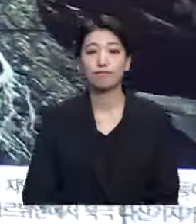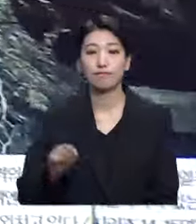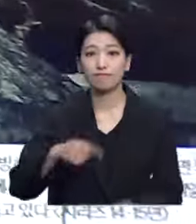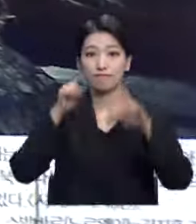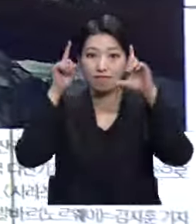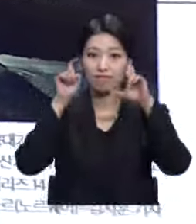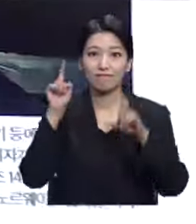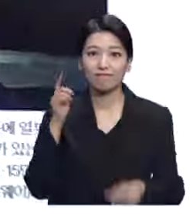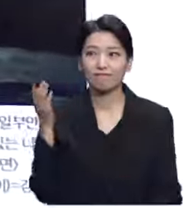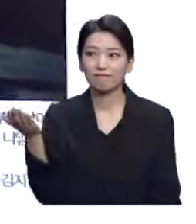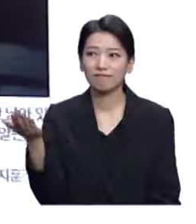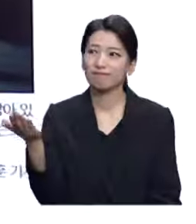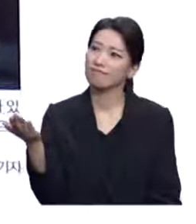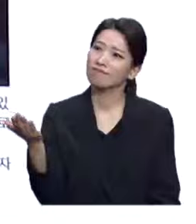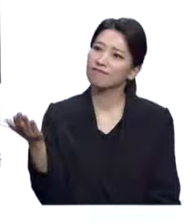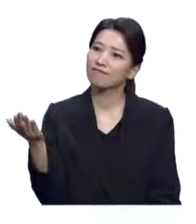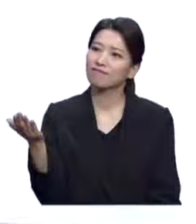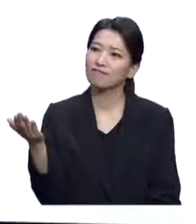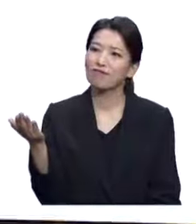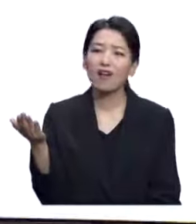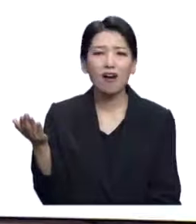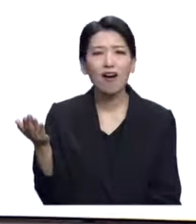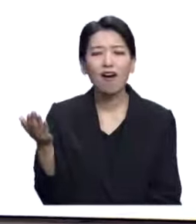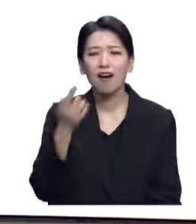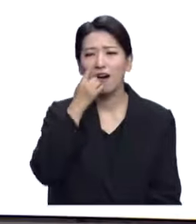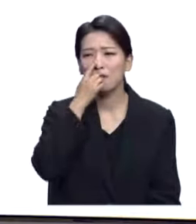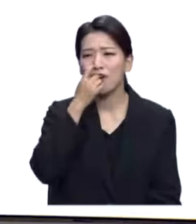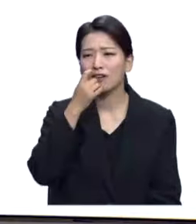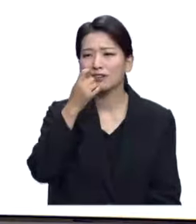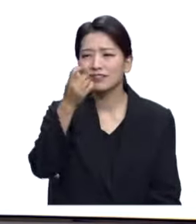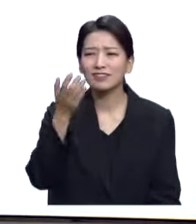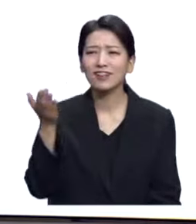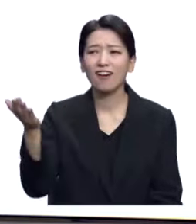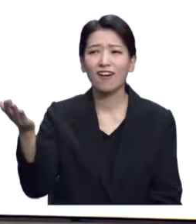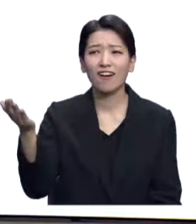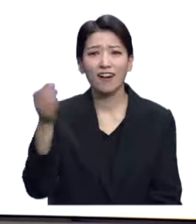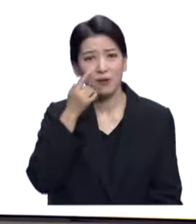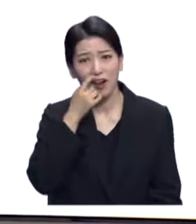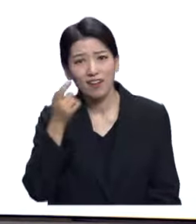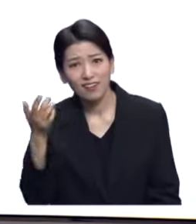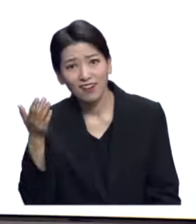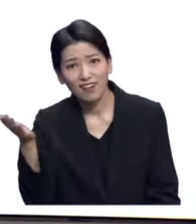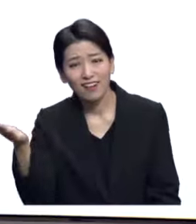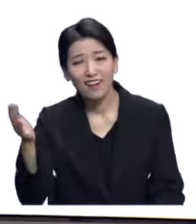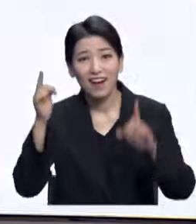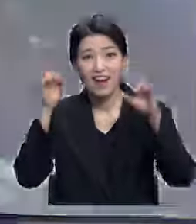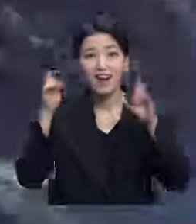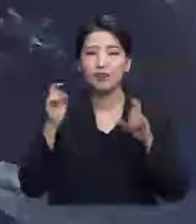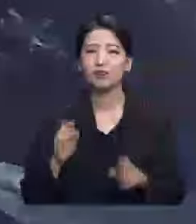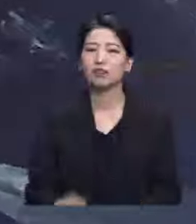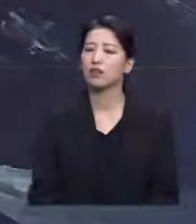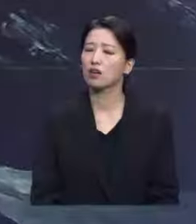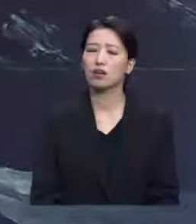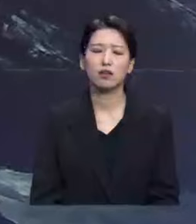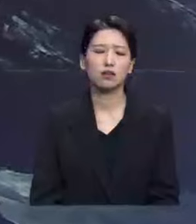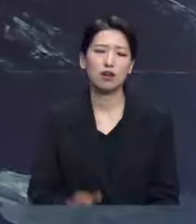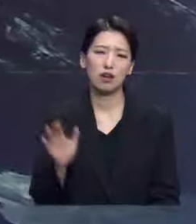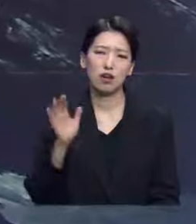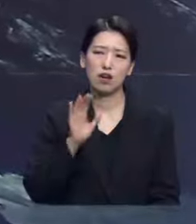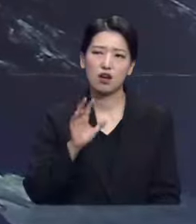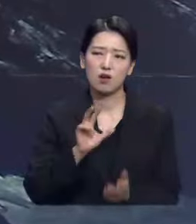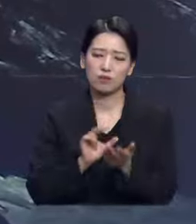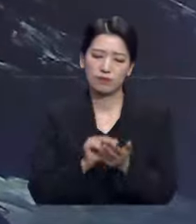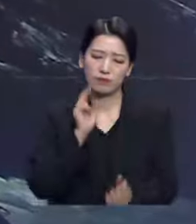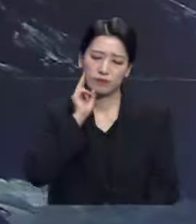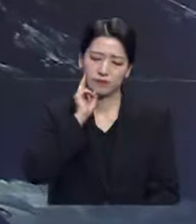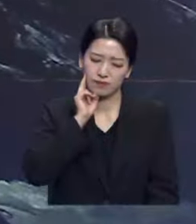네. 뭔가 경치가 멋있네 라고 생각을 하기에는 좀 심각한